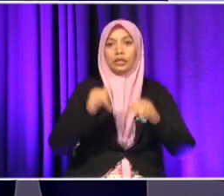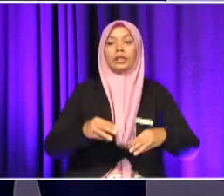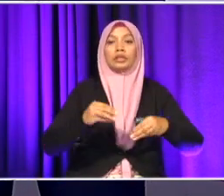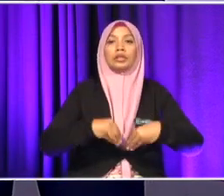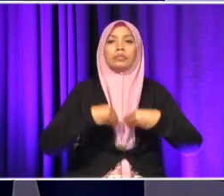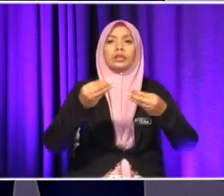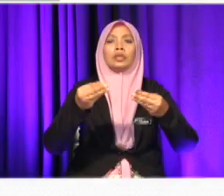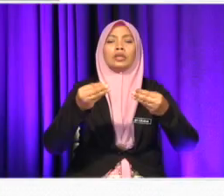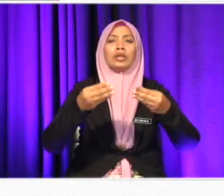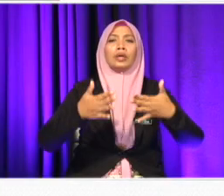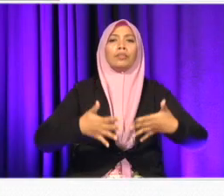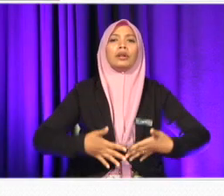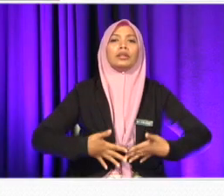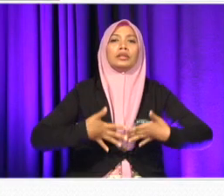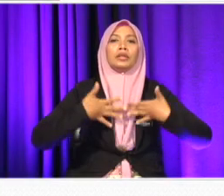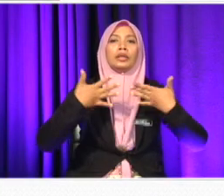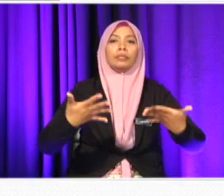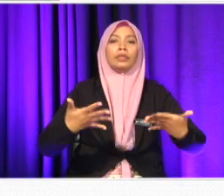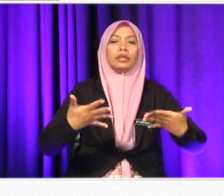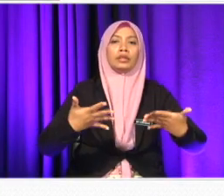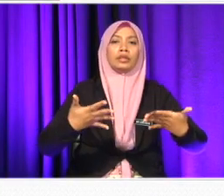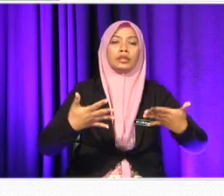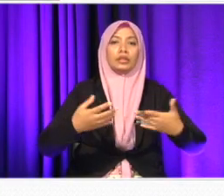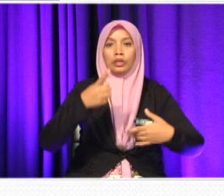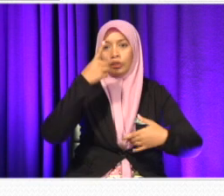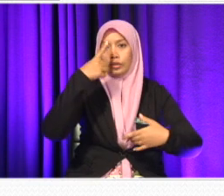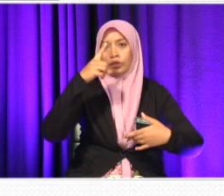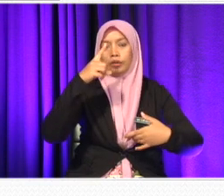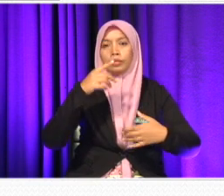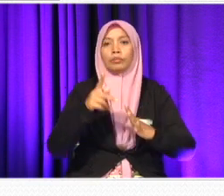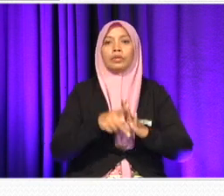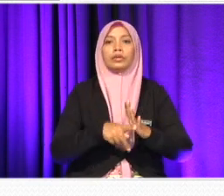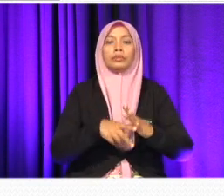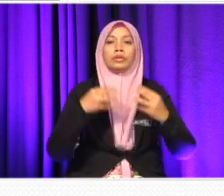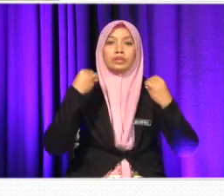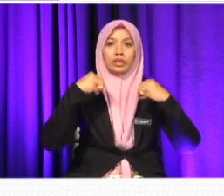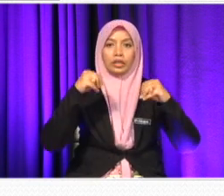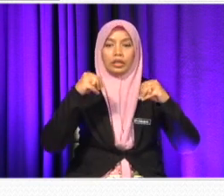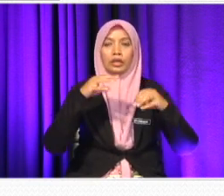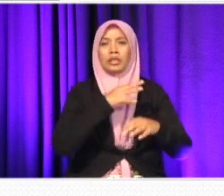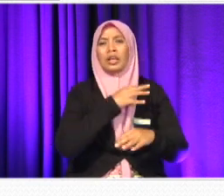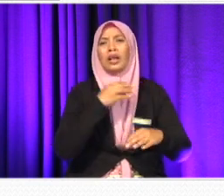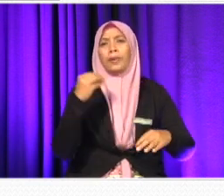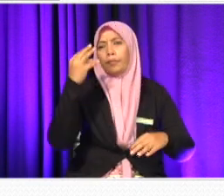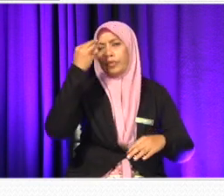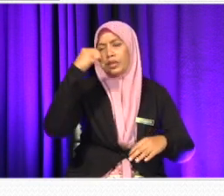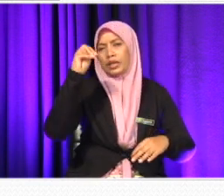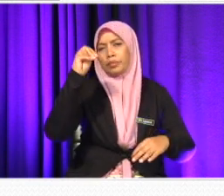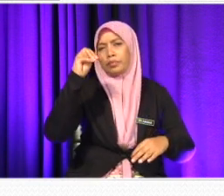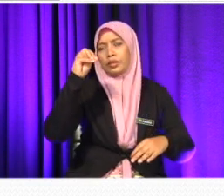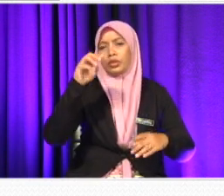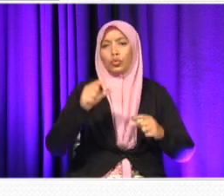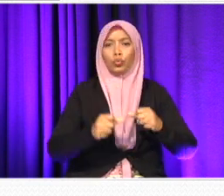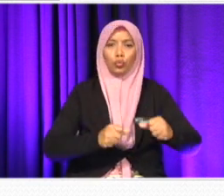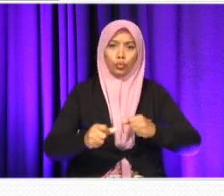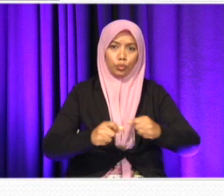Bagaimanakah cara Menetapkan sasaran pasaran dan yang keempat Mengapa penguasaan sebuah manusia penting dalam